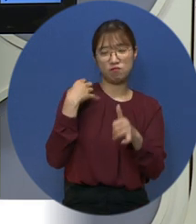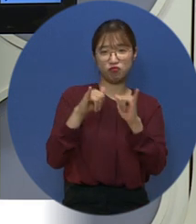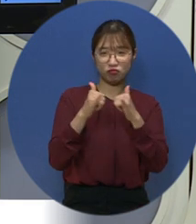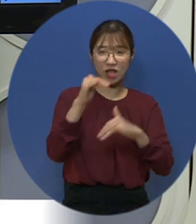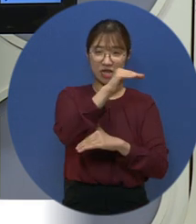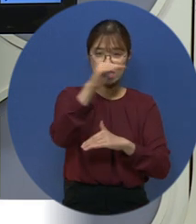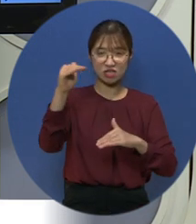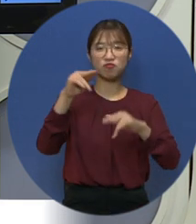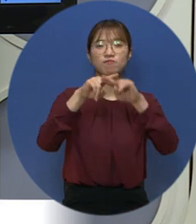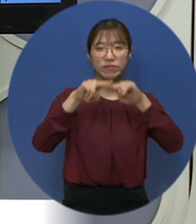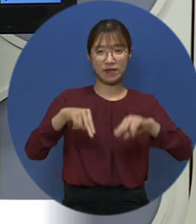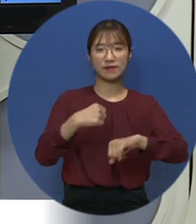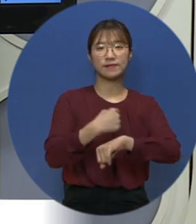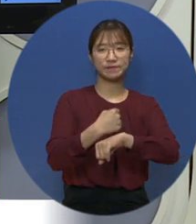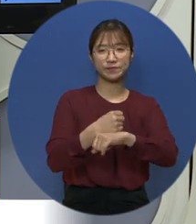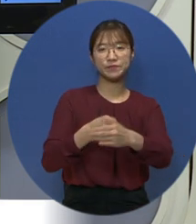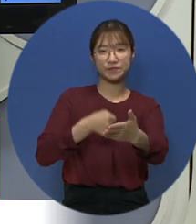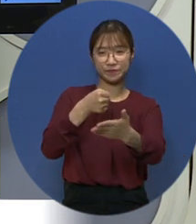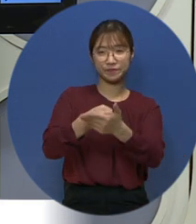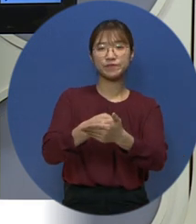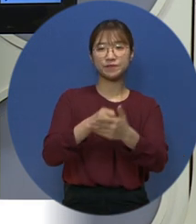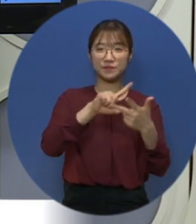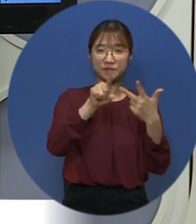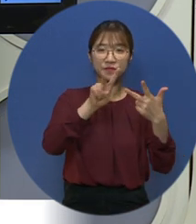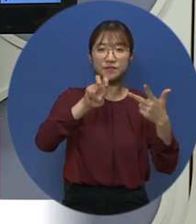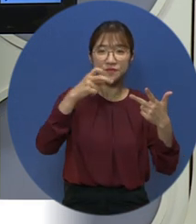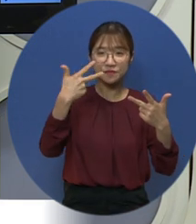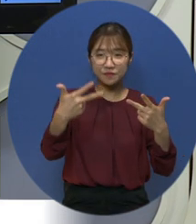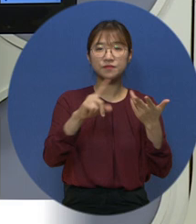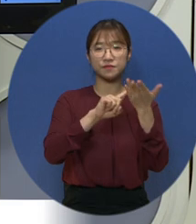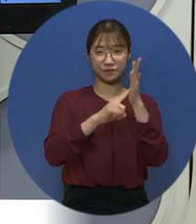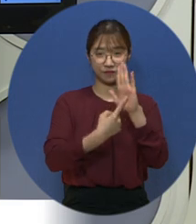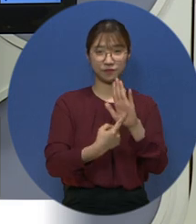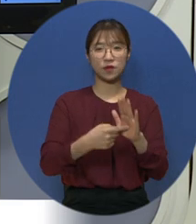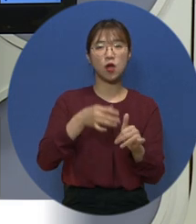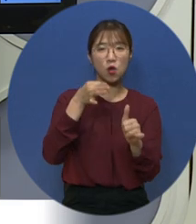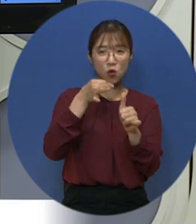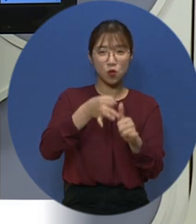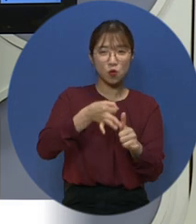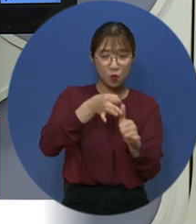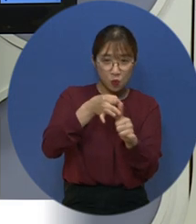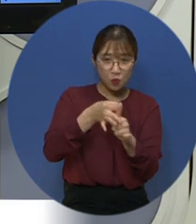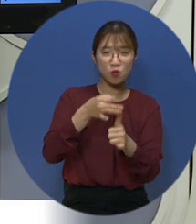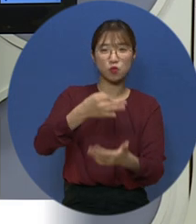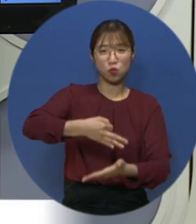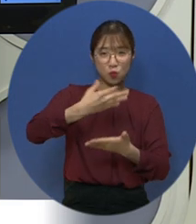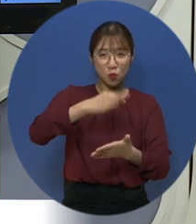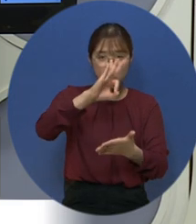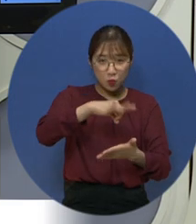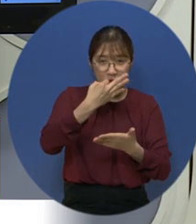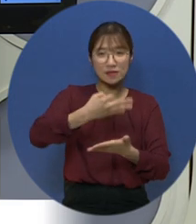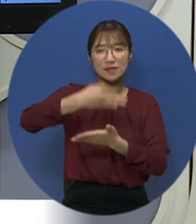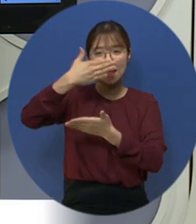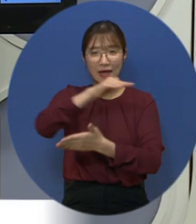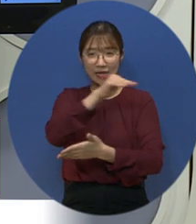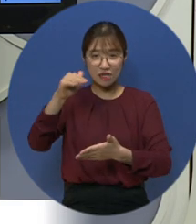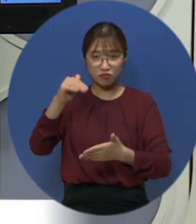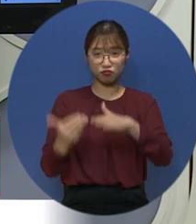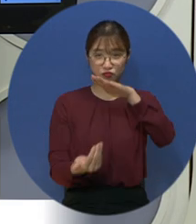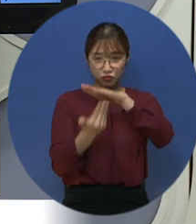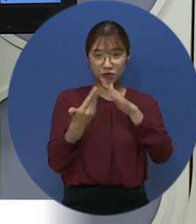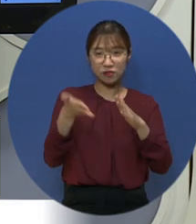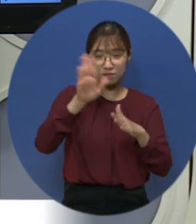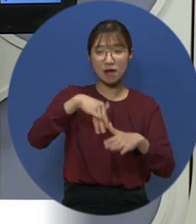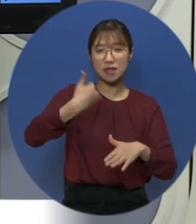부터 폐지한다고 지난 27일 밝혔는데요 이에 따라 소득과 재산 기준 만 충족되면 자녀나 손자